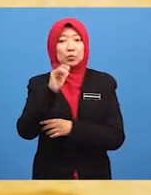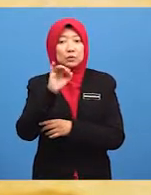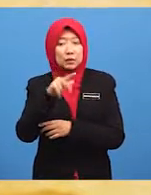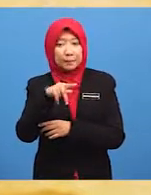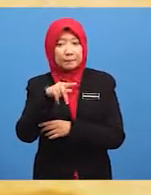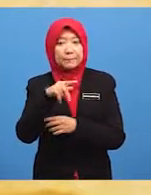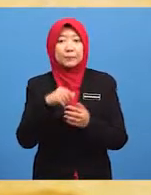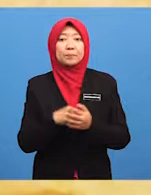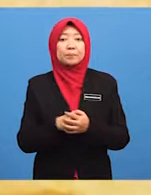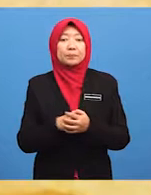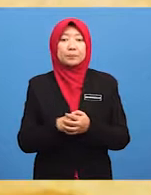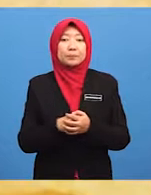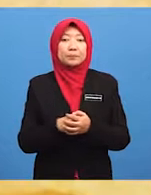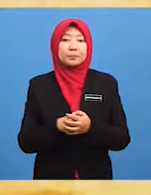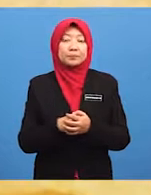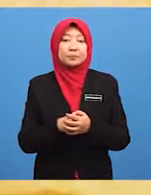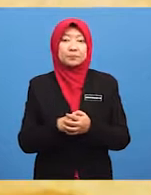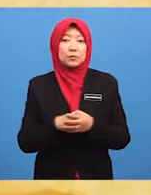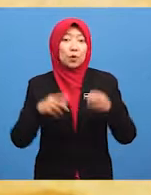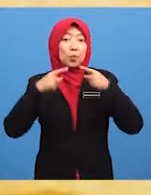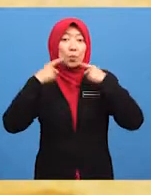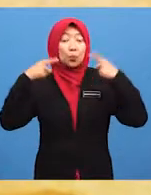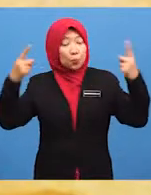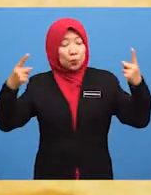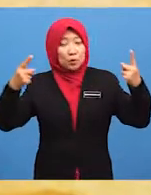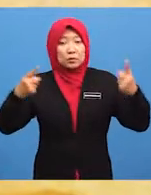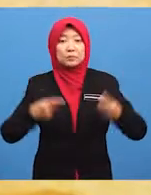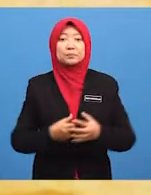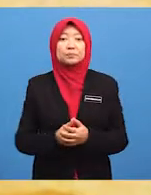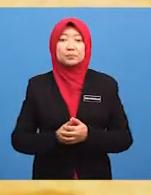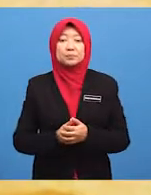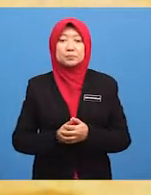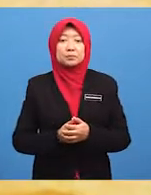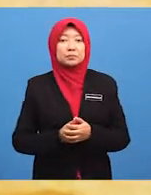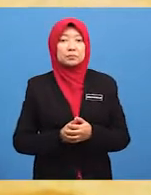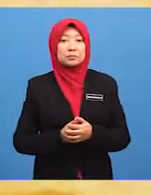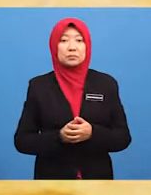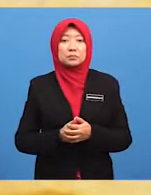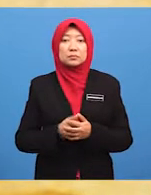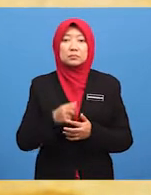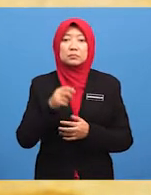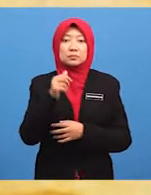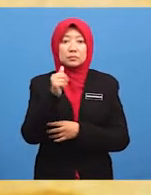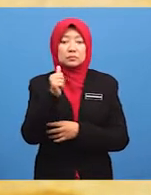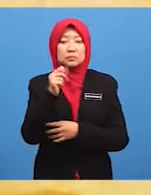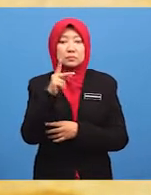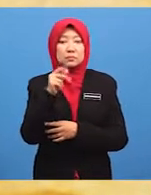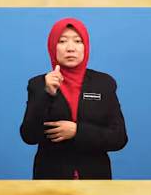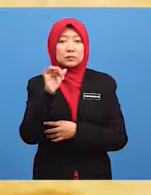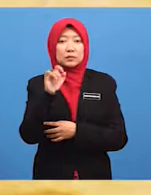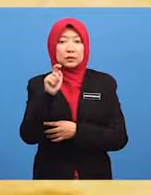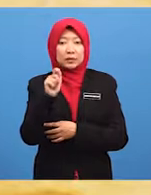ke-13. Antara karya sastra yang masyur atau terkenal ialah Akaid Indrapatra